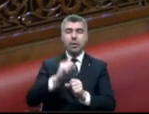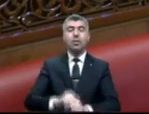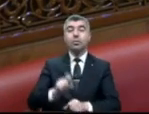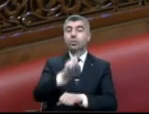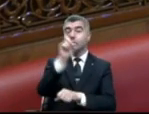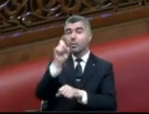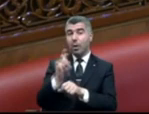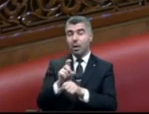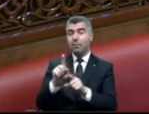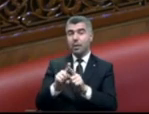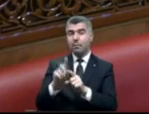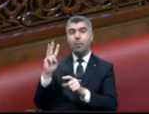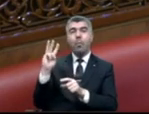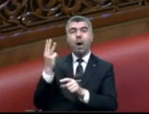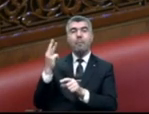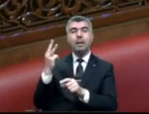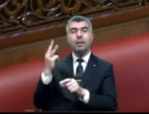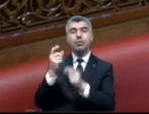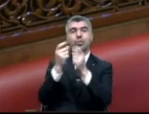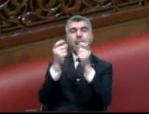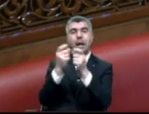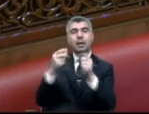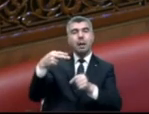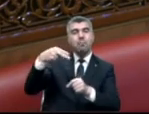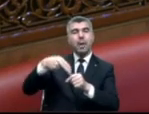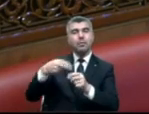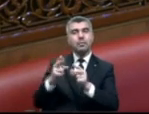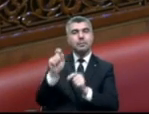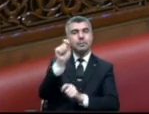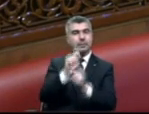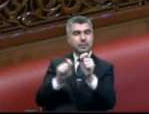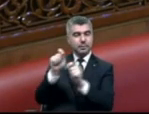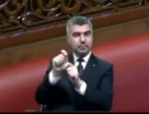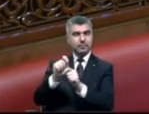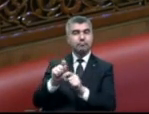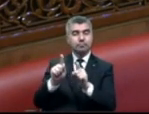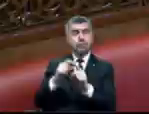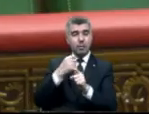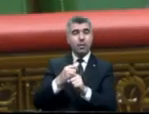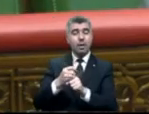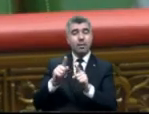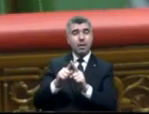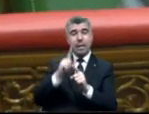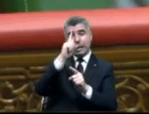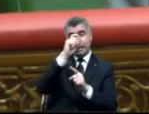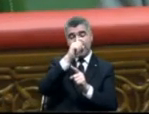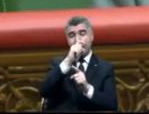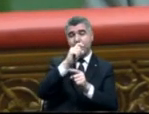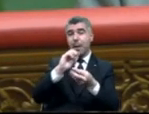السؤال حول شركة لاسمير. فكما تعلمون ملف مصفات لاسمير يتسم